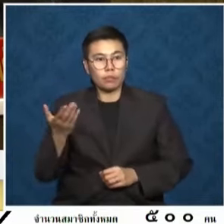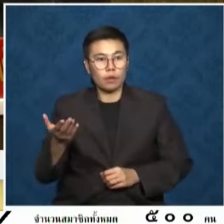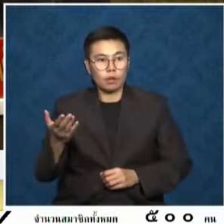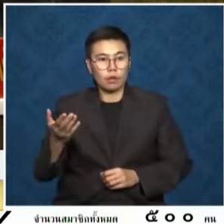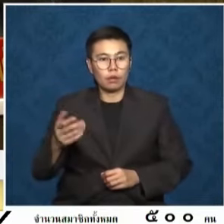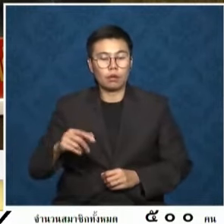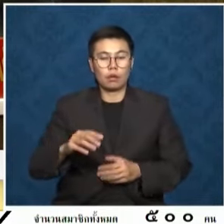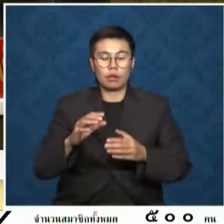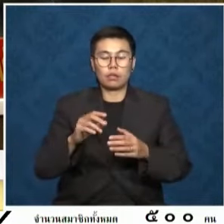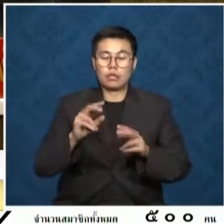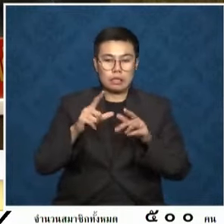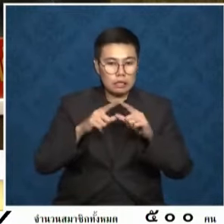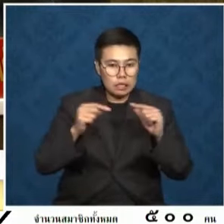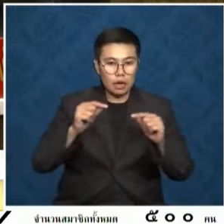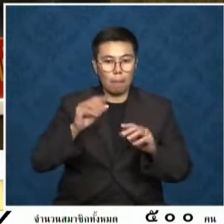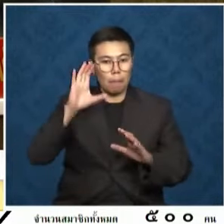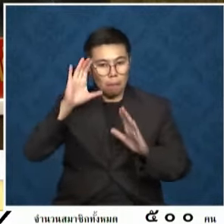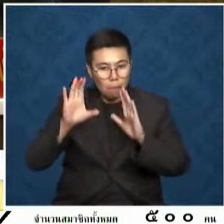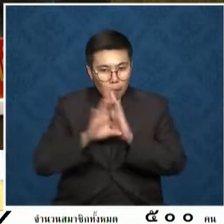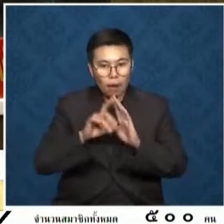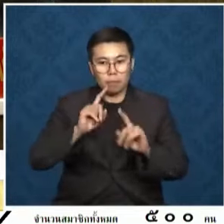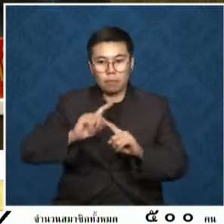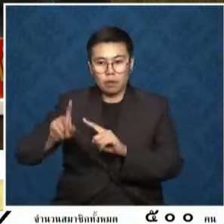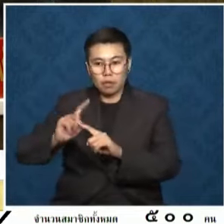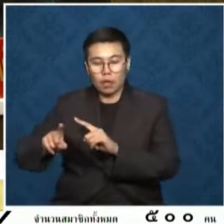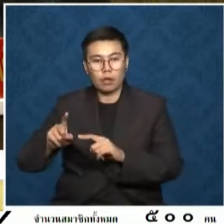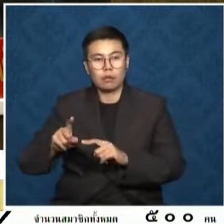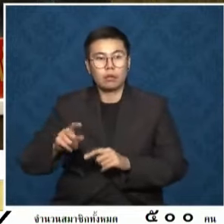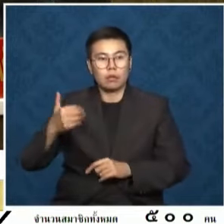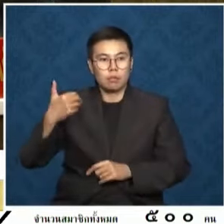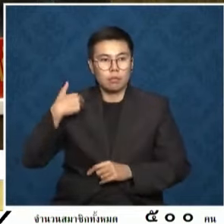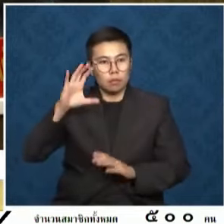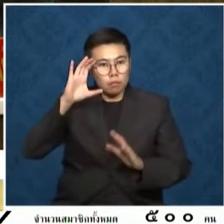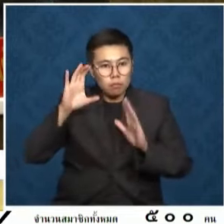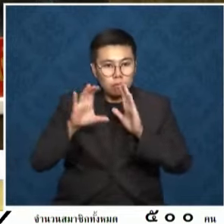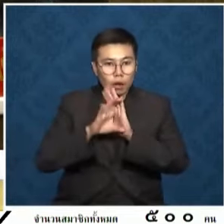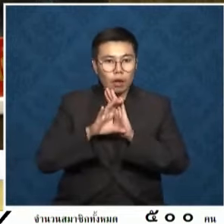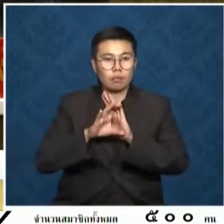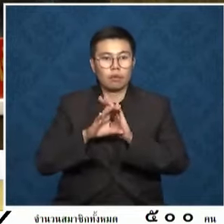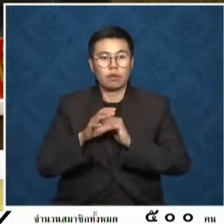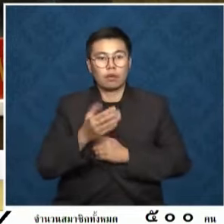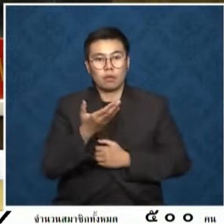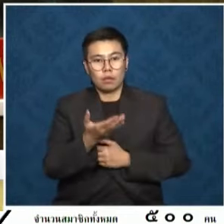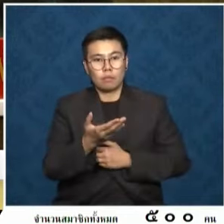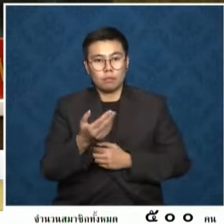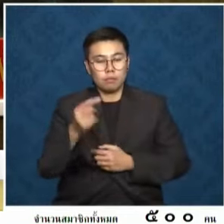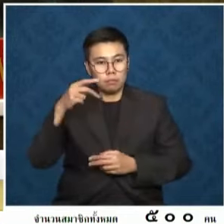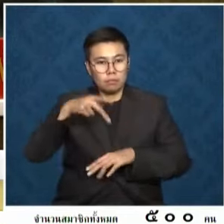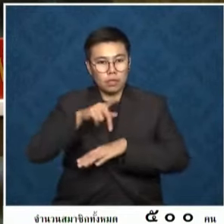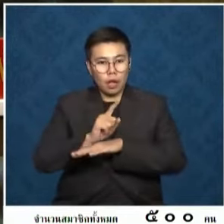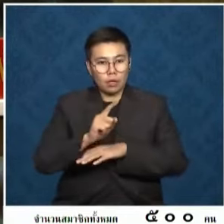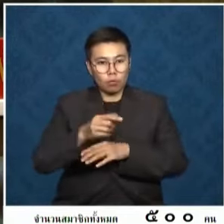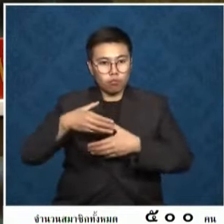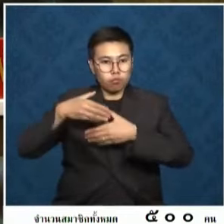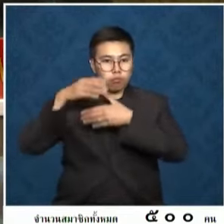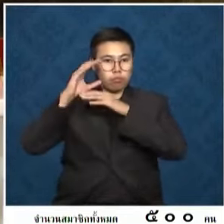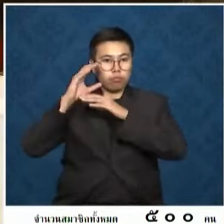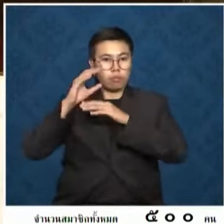คงคดีทั้งรูปทั้งภาพทั้งอะไรท่านก็ปล่อยให้มีภาพเหล่านั้นออกมาด้วยนะครับขอท่านประธานได้วินิจฉัยด้วยครับ